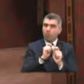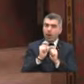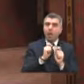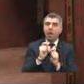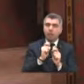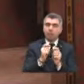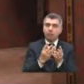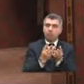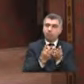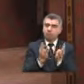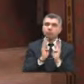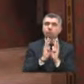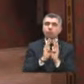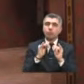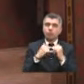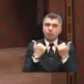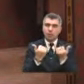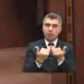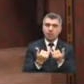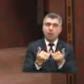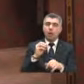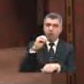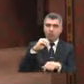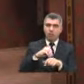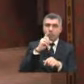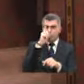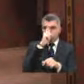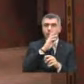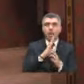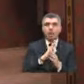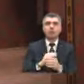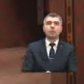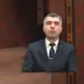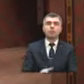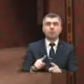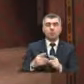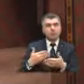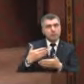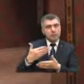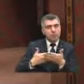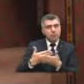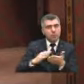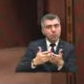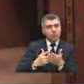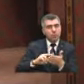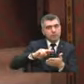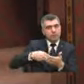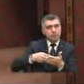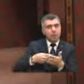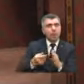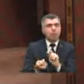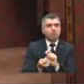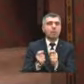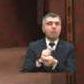الهيئات المعنية، وغيكون عندنا إن شاء الله فرصة باش يكون تحيين ديال هذا القرار، باش ما يكون